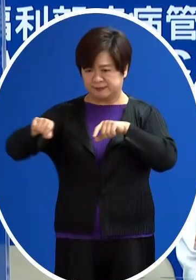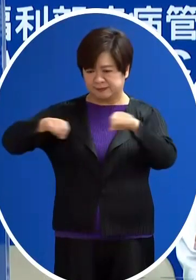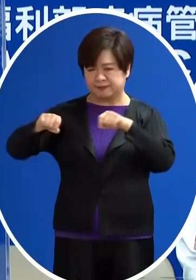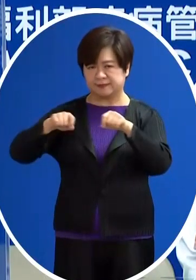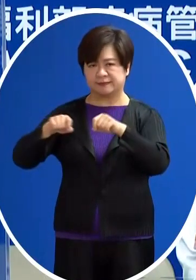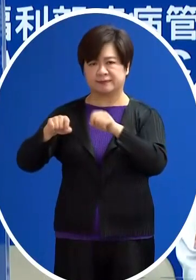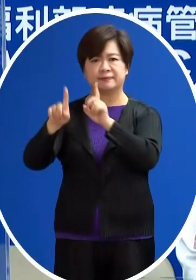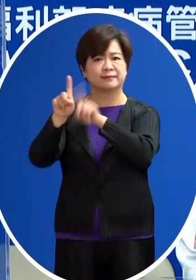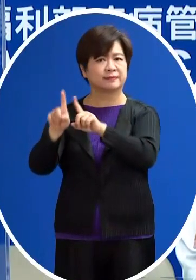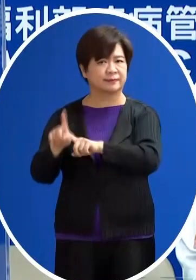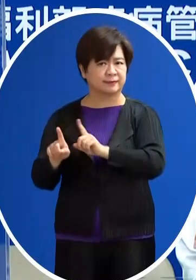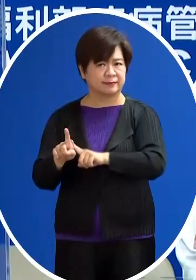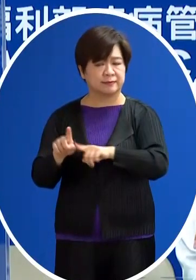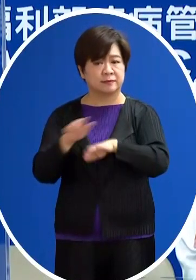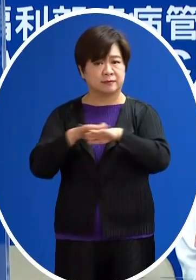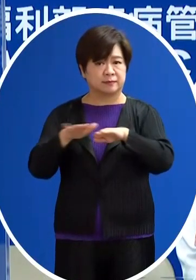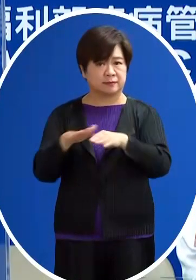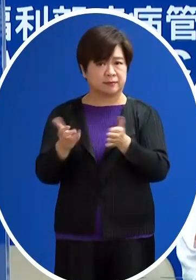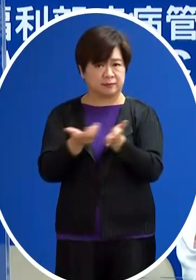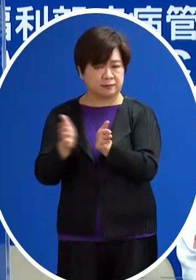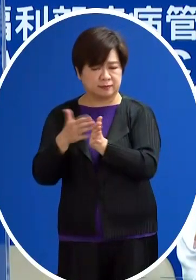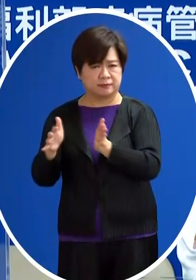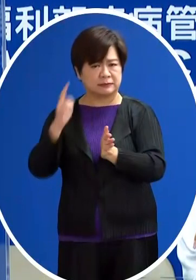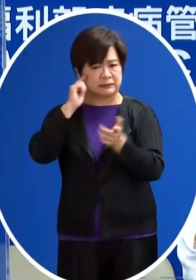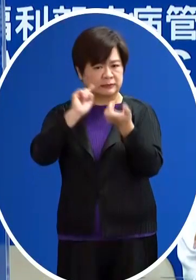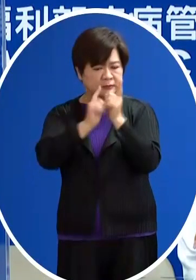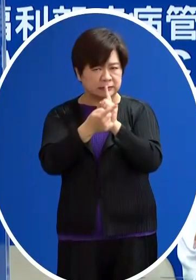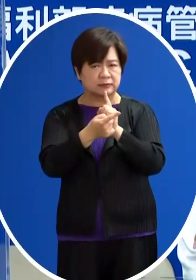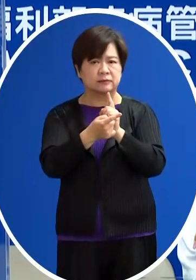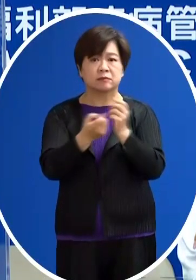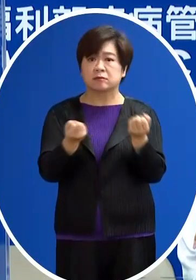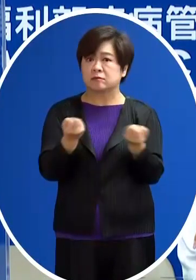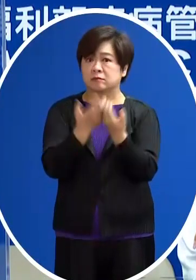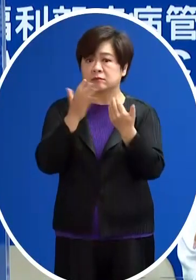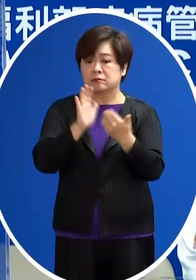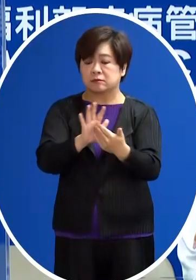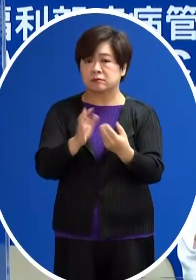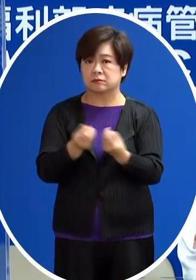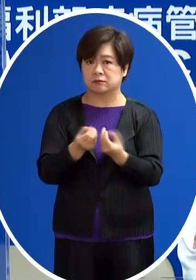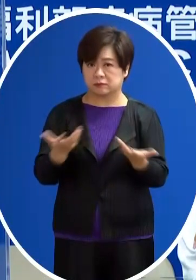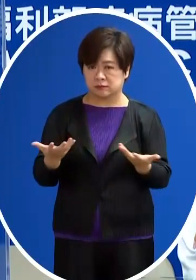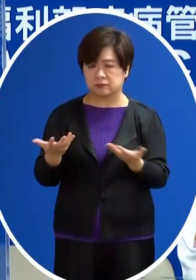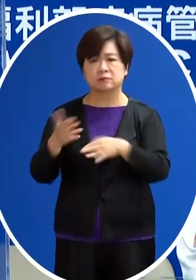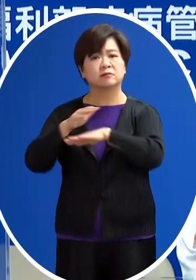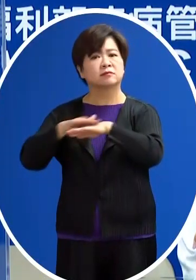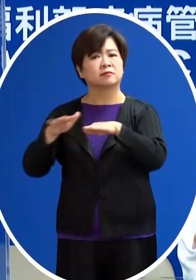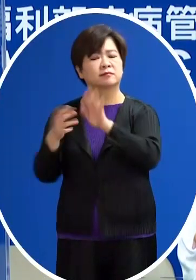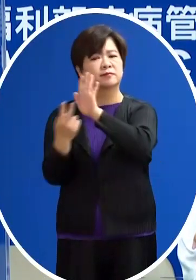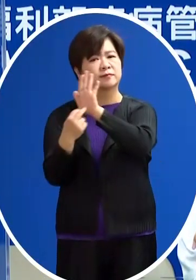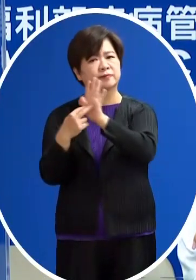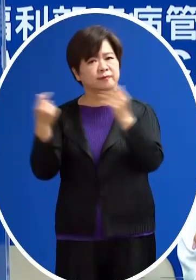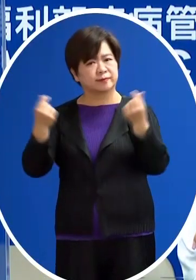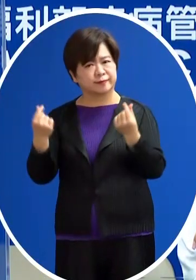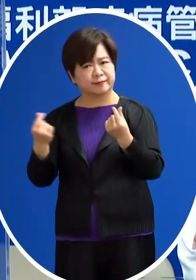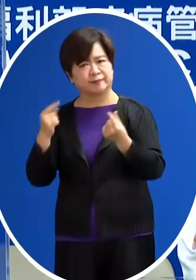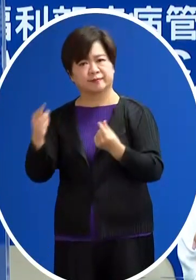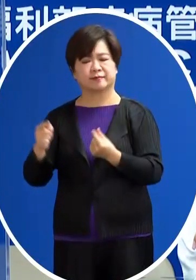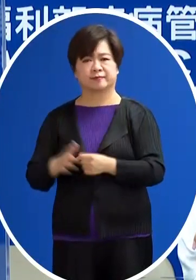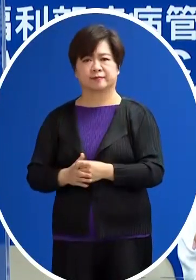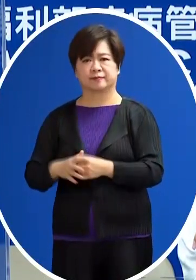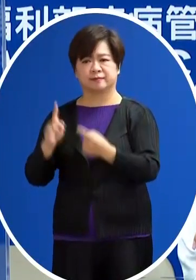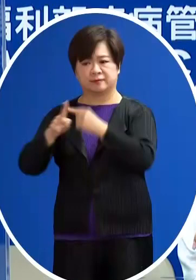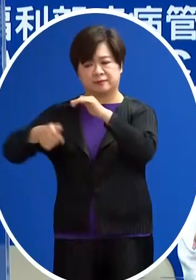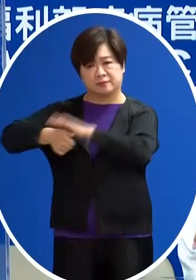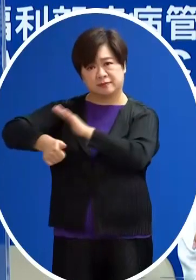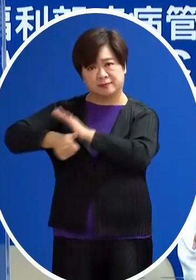还是一样，平时的准备跟应变的措施。那平时的时候就要包含了相关的人流的管制、实